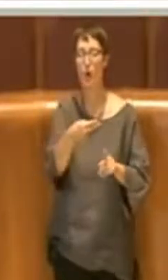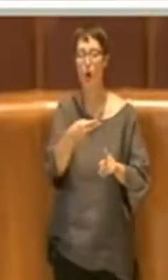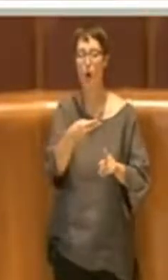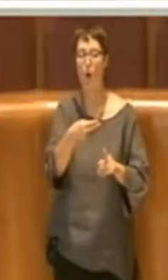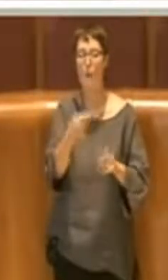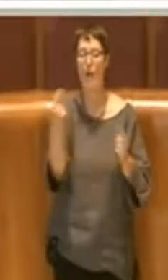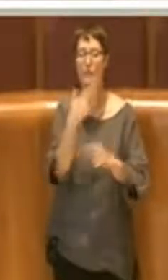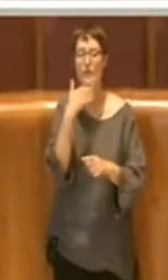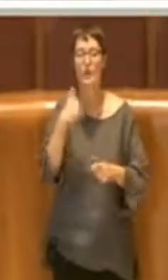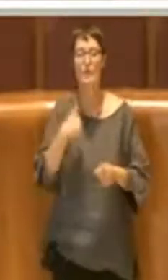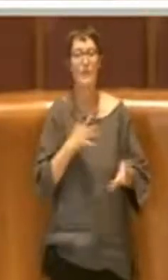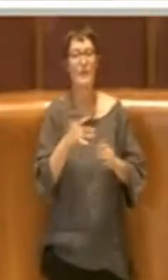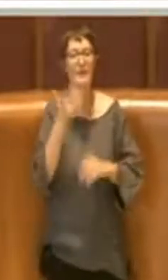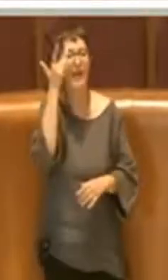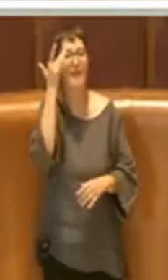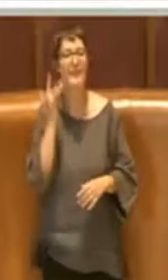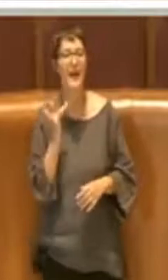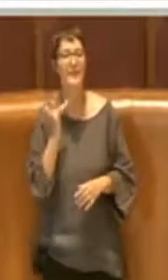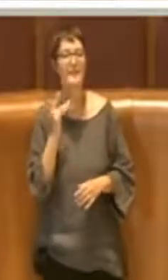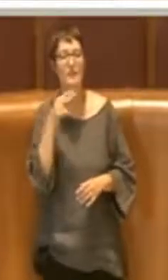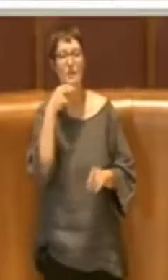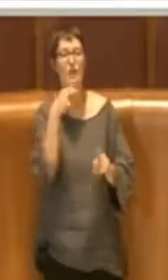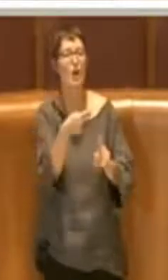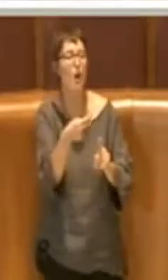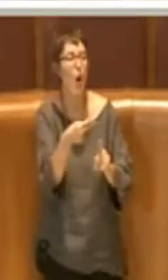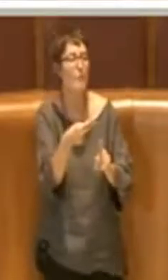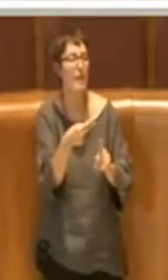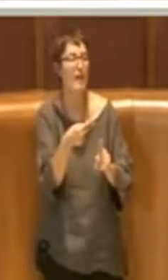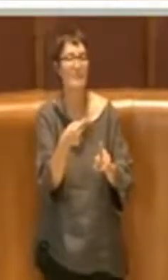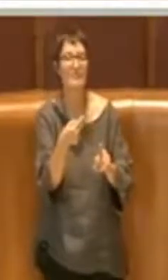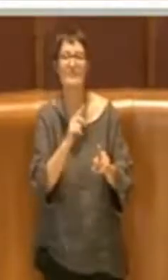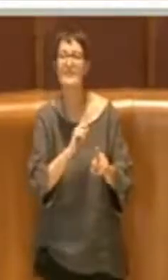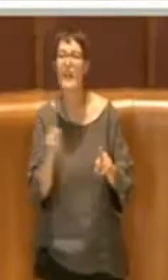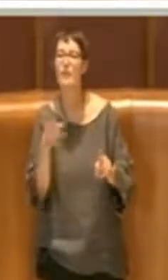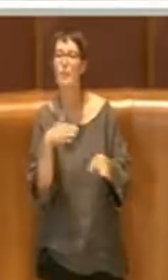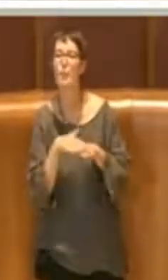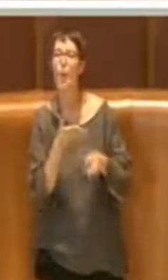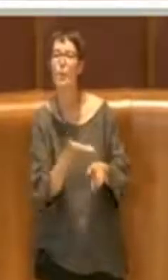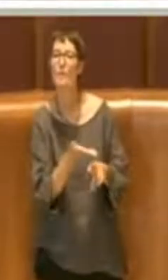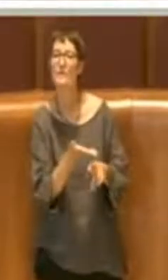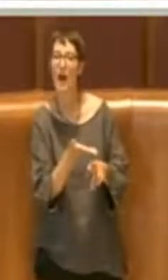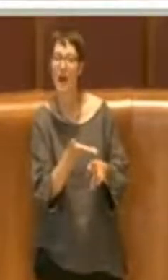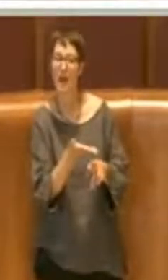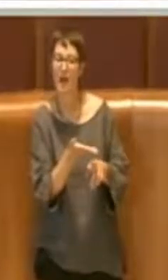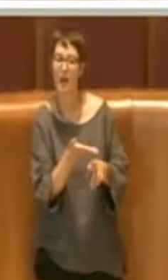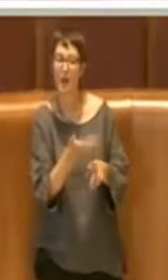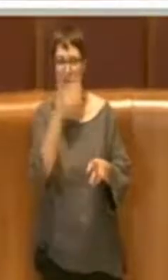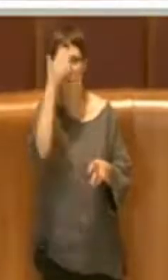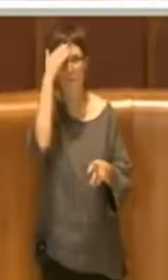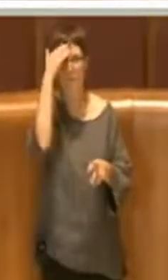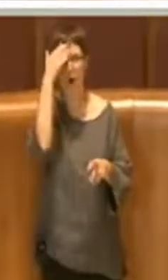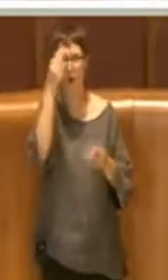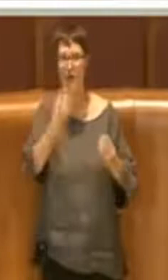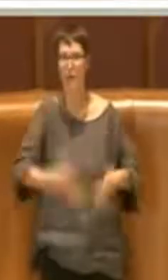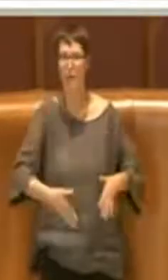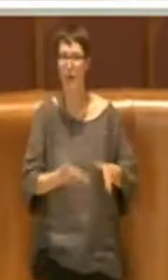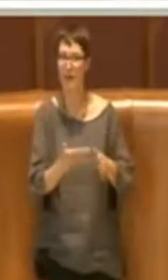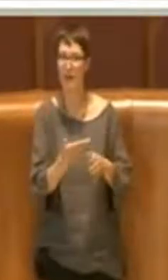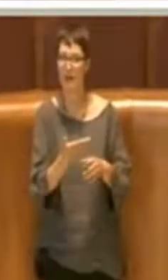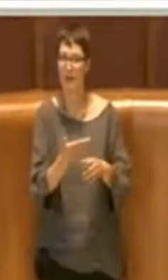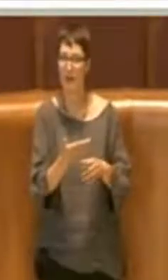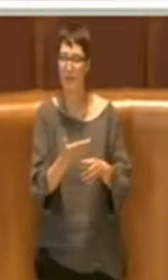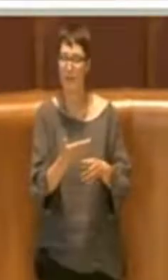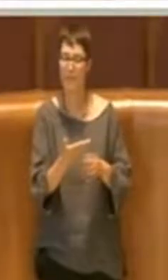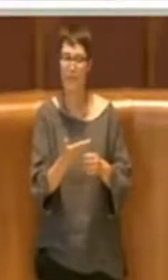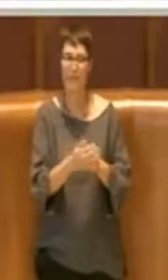più di fargli un torto che di onorare la sua memoria, senza considerare poi ovviamente gli aspetti più